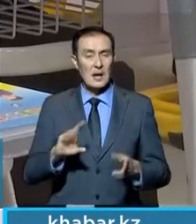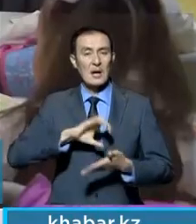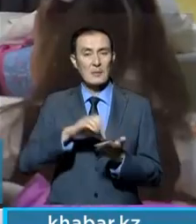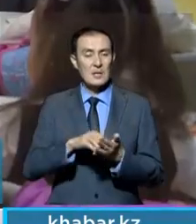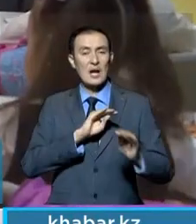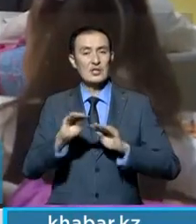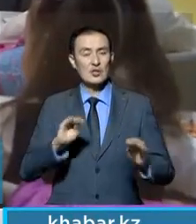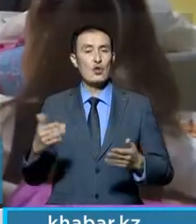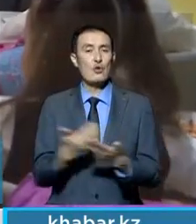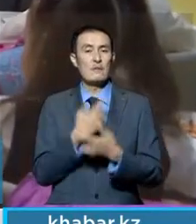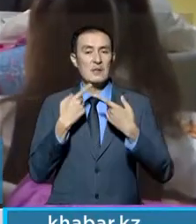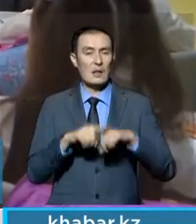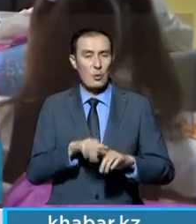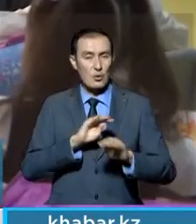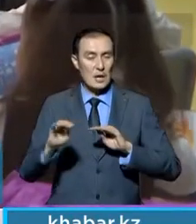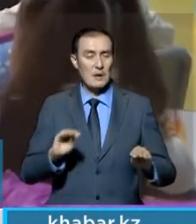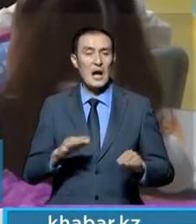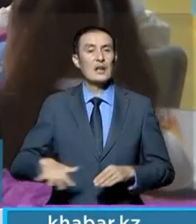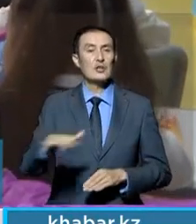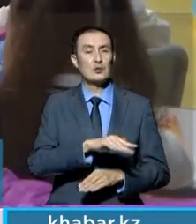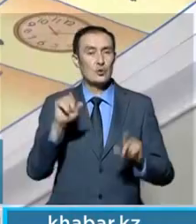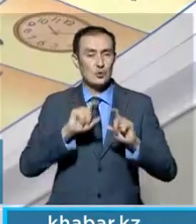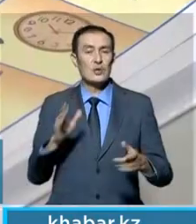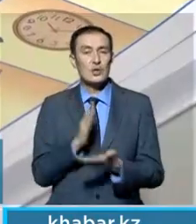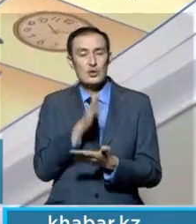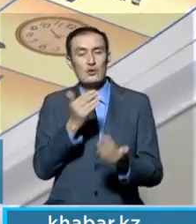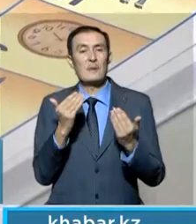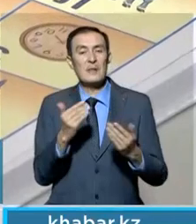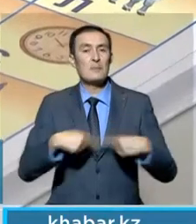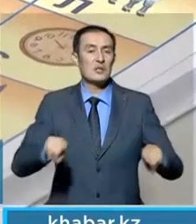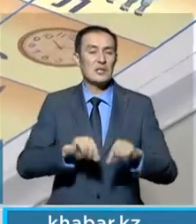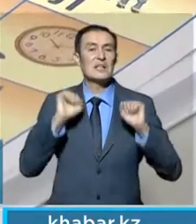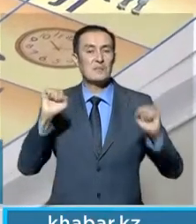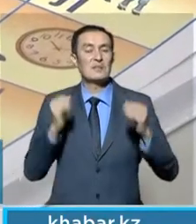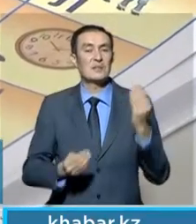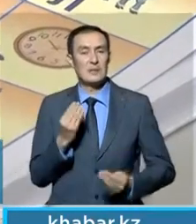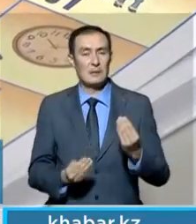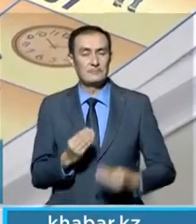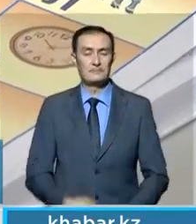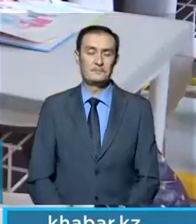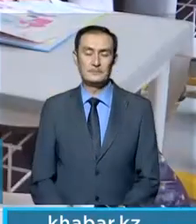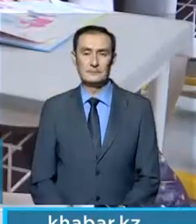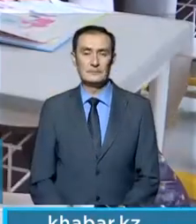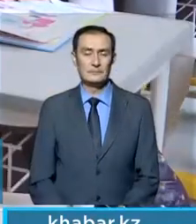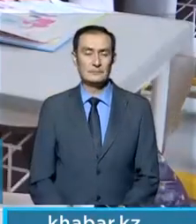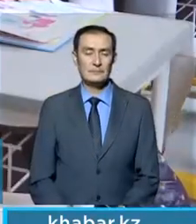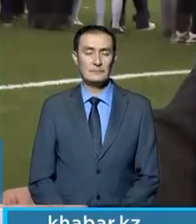Кабинеты оснащены новыми технологиями, а на территории есть современные площадки для спортивных игр.